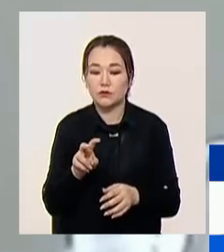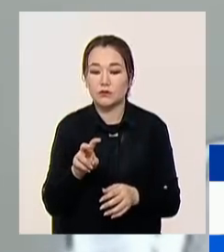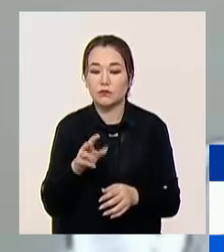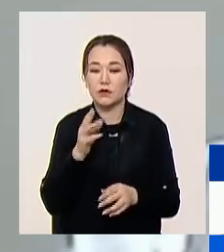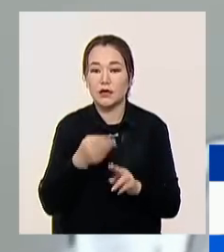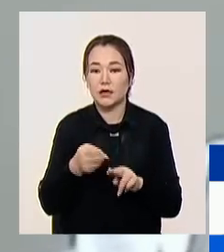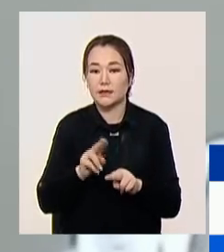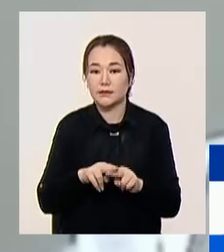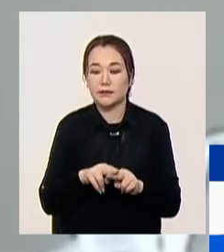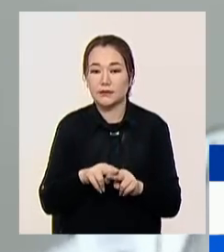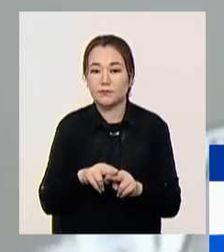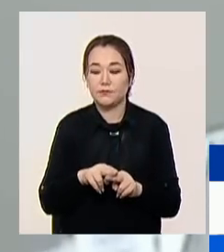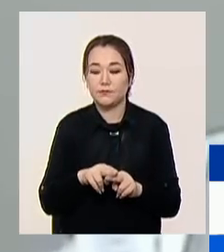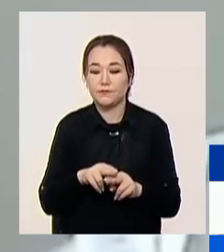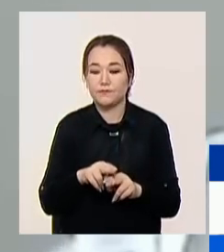это